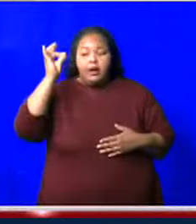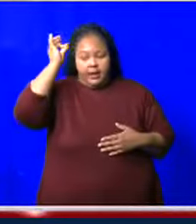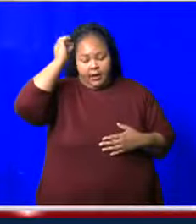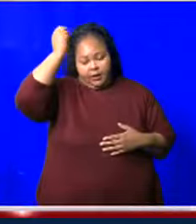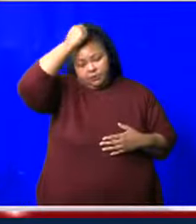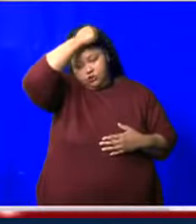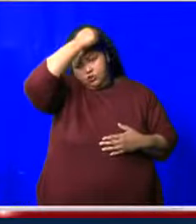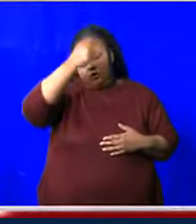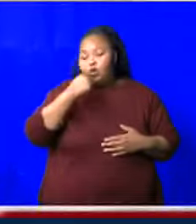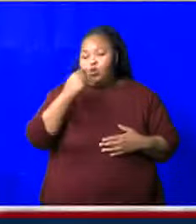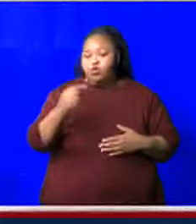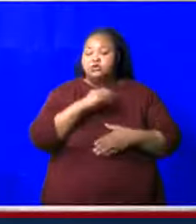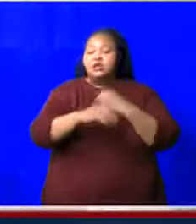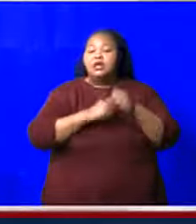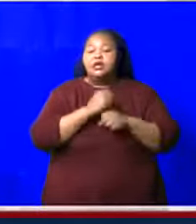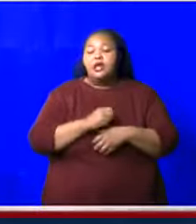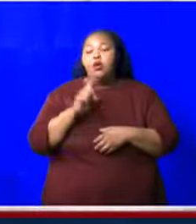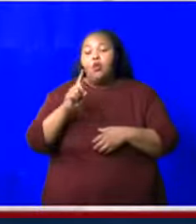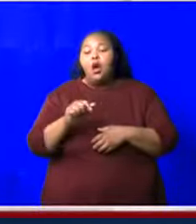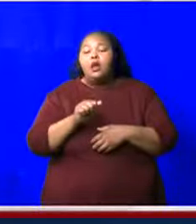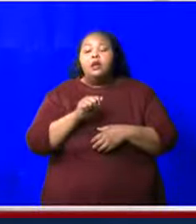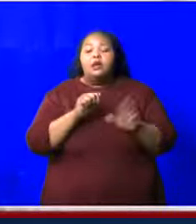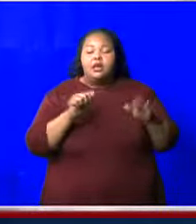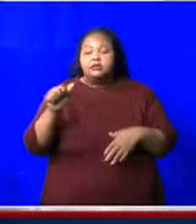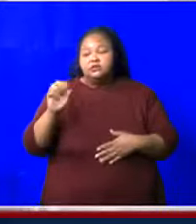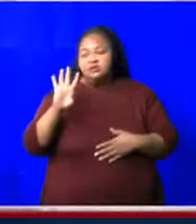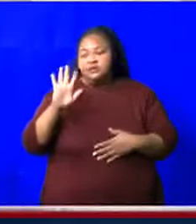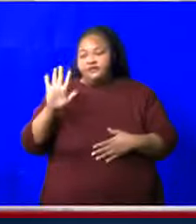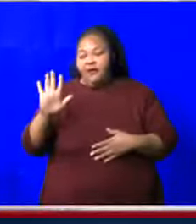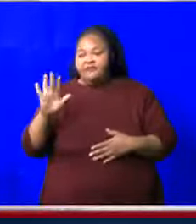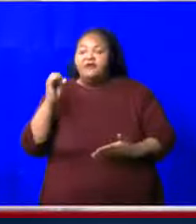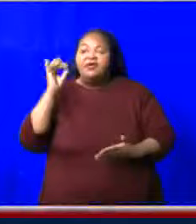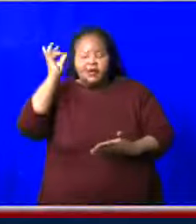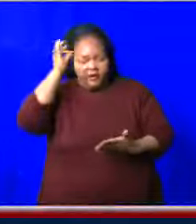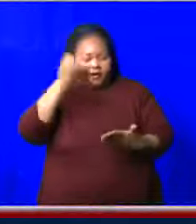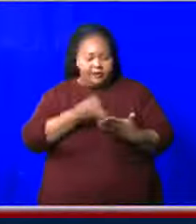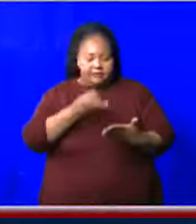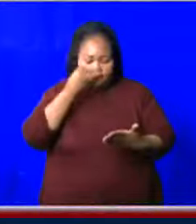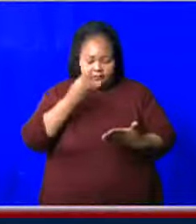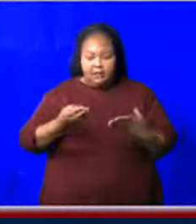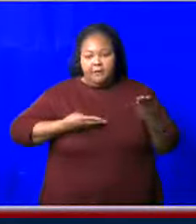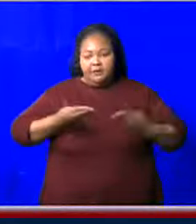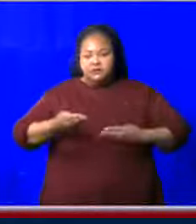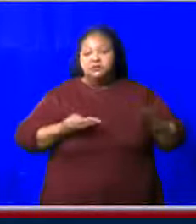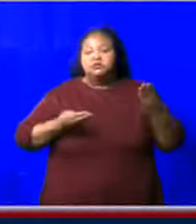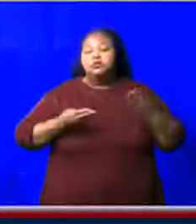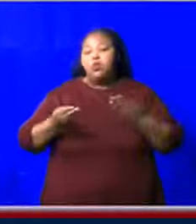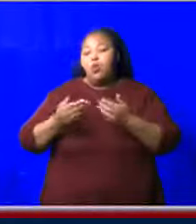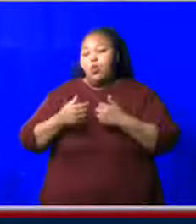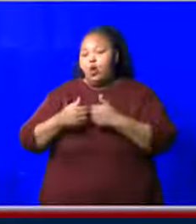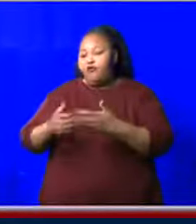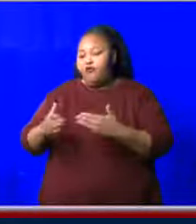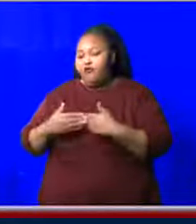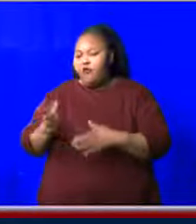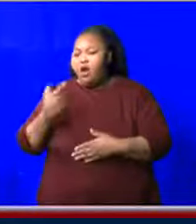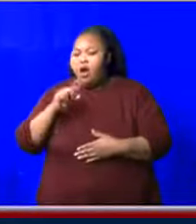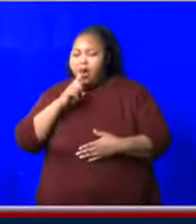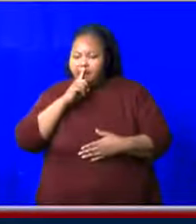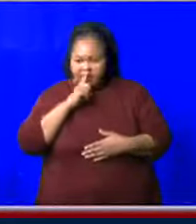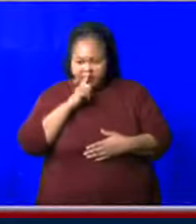Sobhuza wesibili ngeminyaka wanga-1965 dekwathi ngekuhamba kweminyaka yacala kungenti kahle ibangelwa kuguga